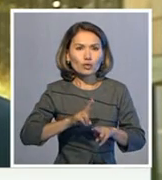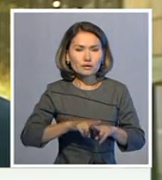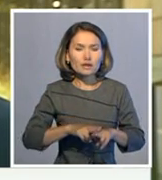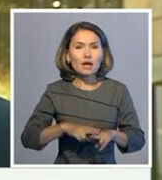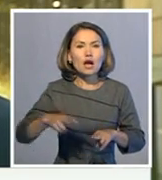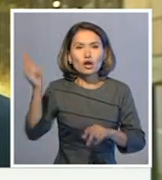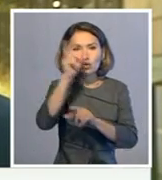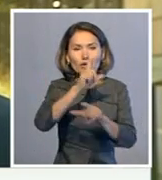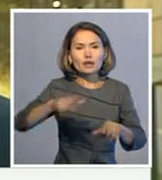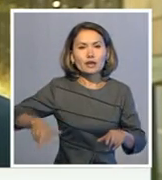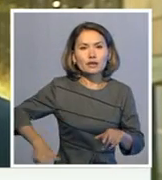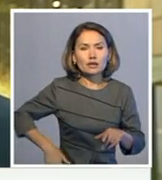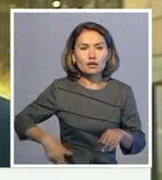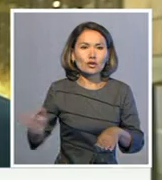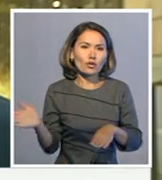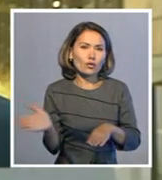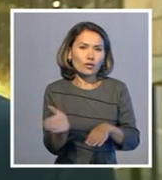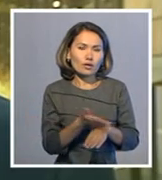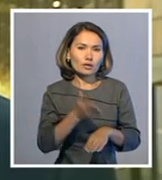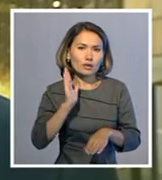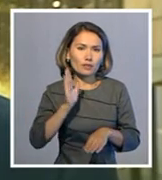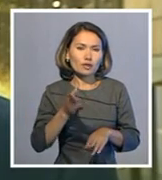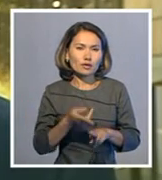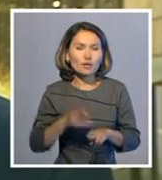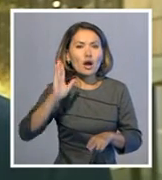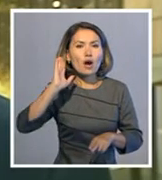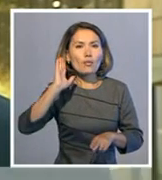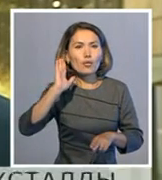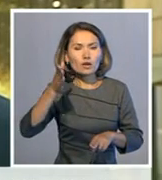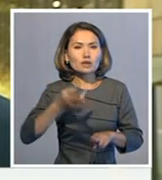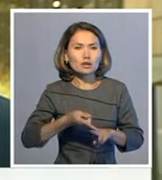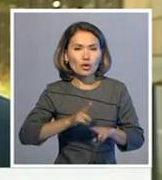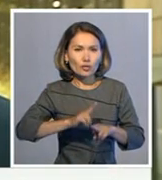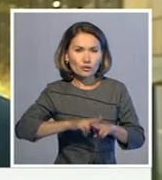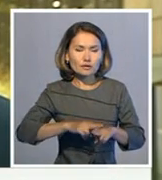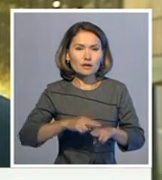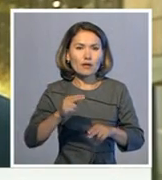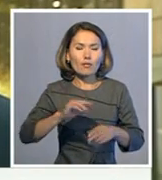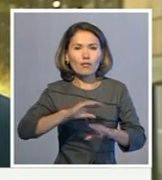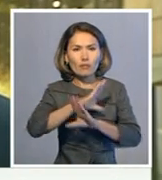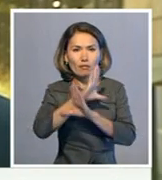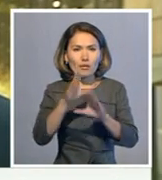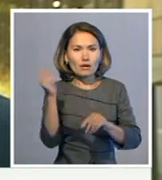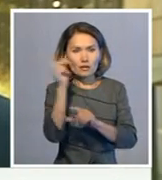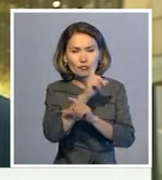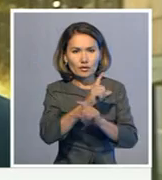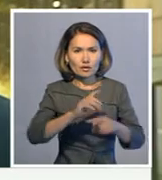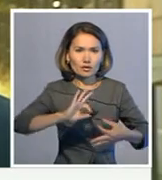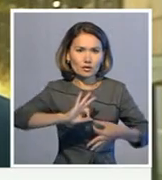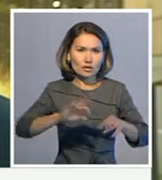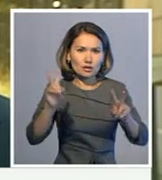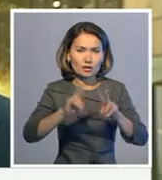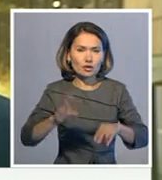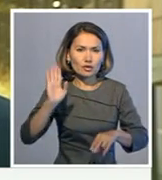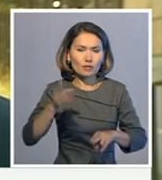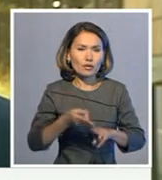алып тастау және болашақта осындай қылмыстардың қайталанбауына, яғни себептері болдырмау туралы айтылған ол ұсыныста.